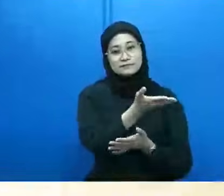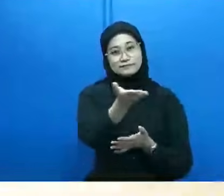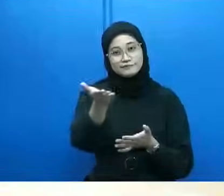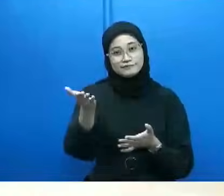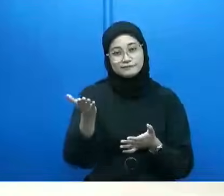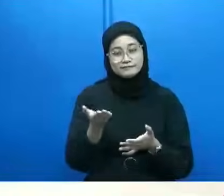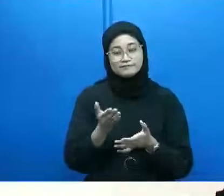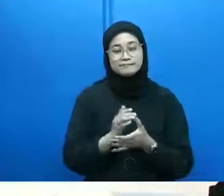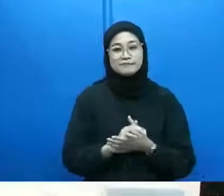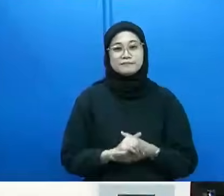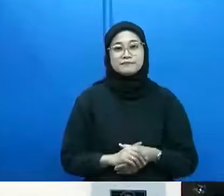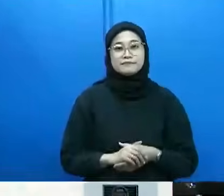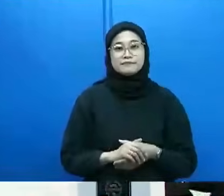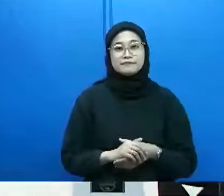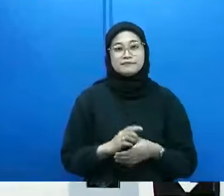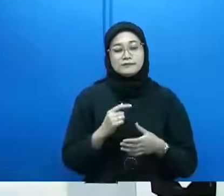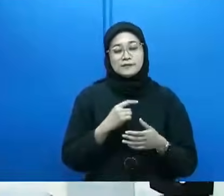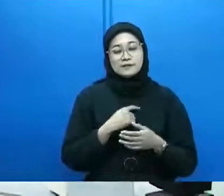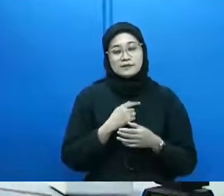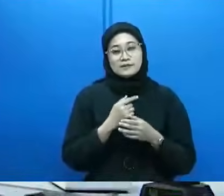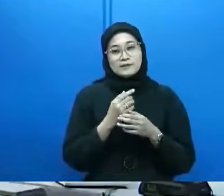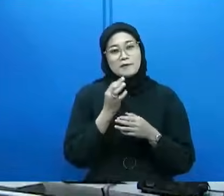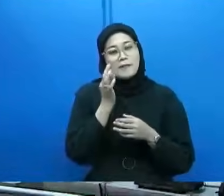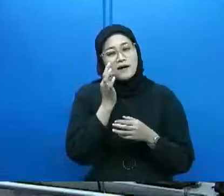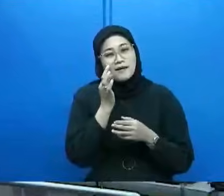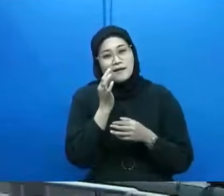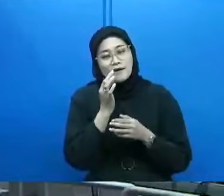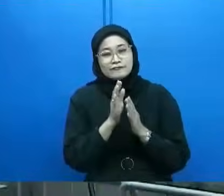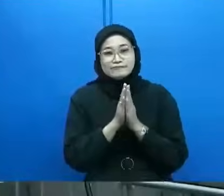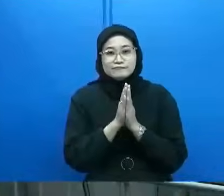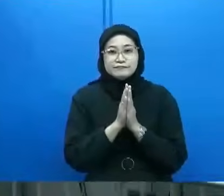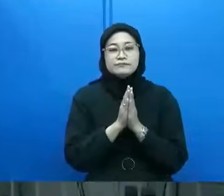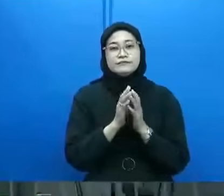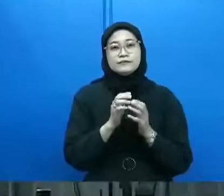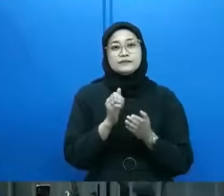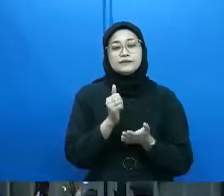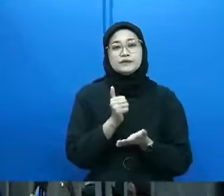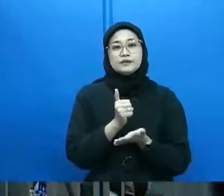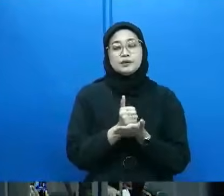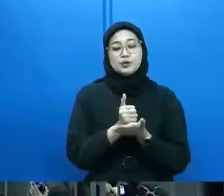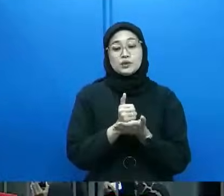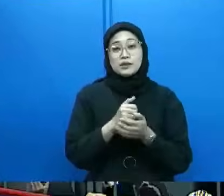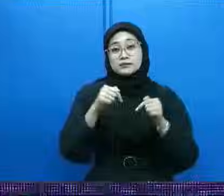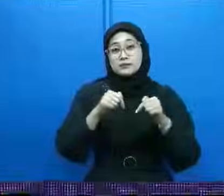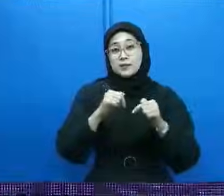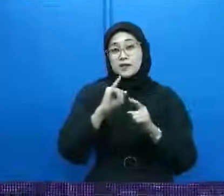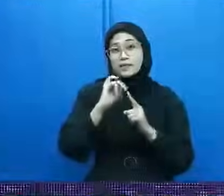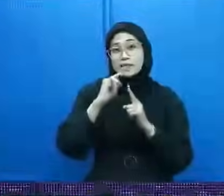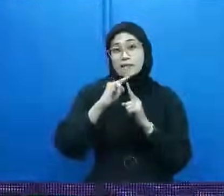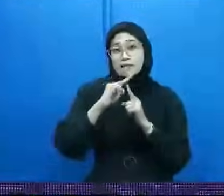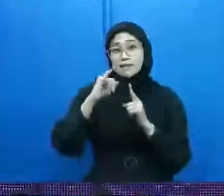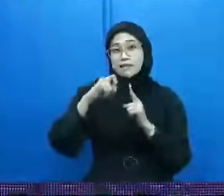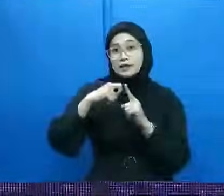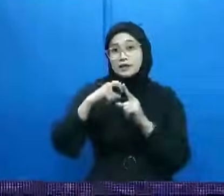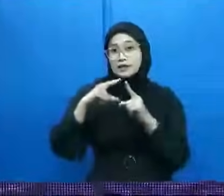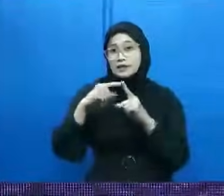saudara-saudariku, saya mohon maaf sebelumnya. Sebetulnya saya sedang i'tikaf. Saya sedang